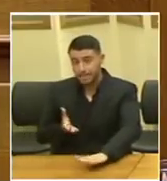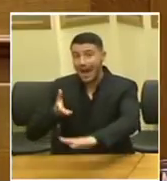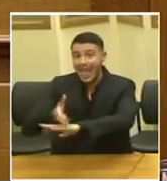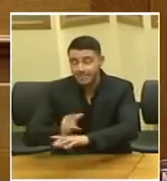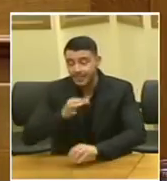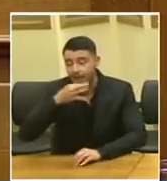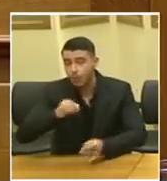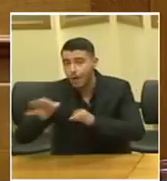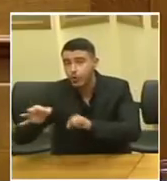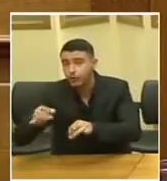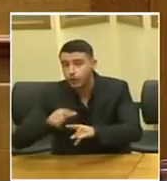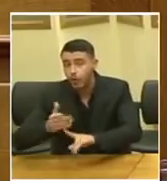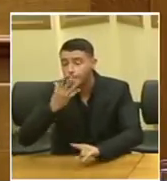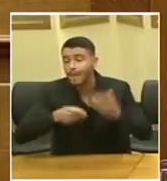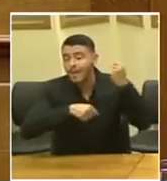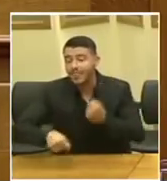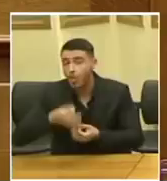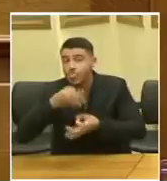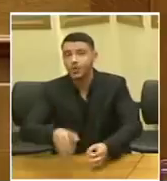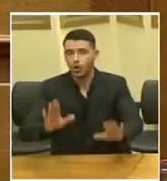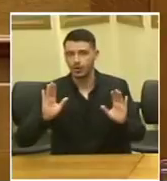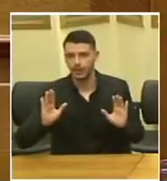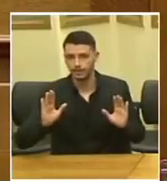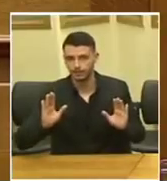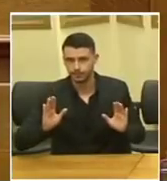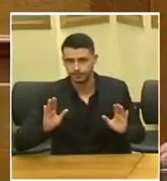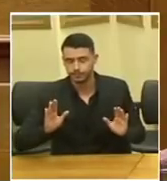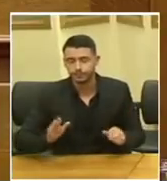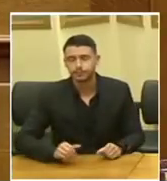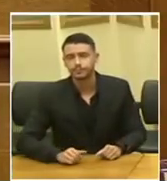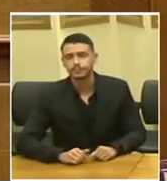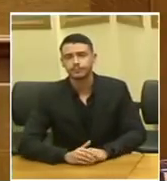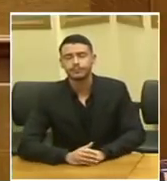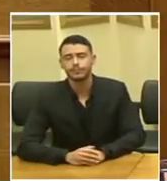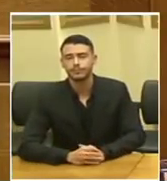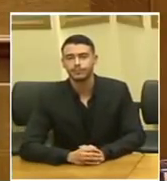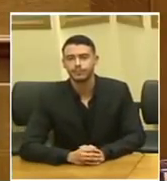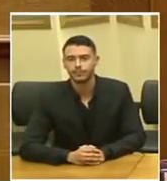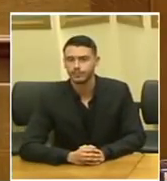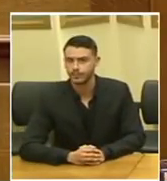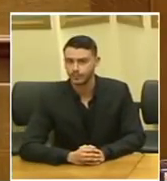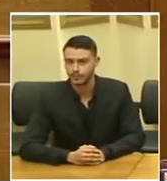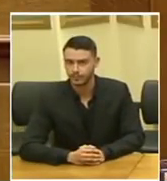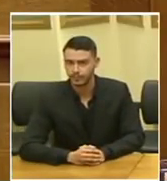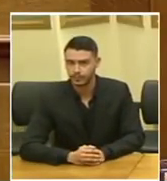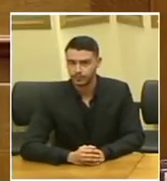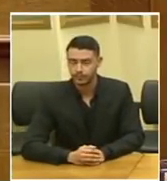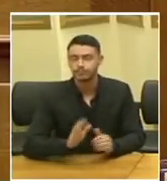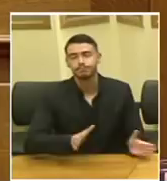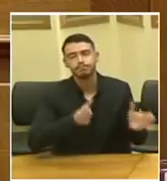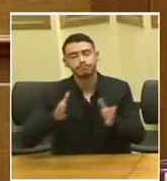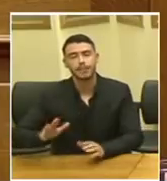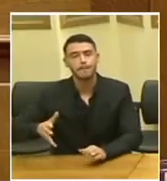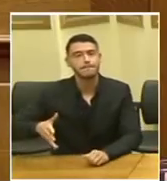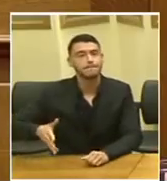όχι. Και γράφει ο κύριος Κυριακάκης, Γενικός Γραμματέας Υπουργείου Εξωτερικών στο βιβλίο του, όσον αφορά το Μητσοτάκη,